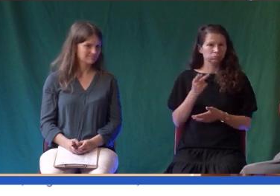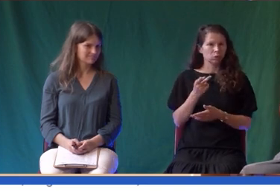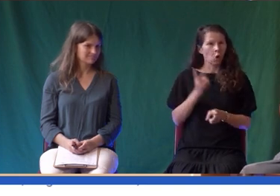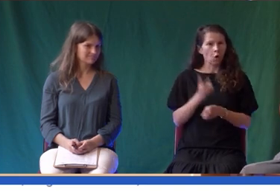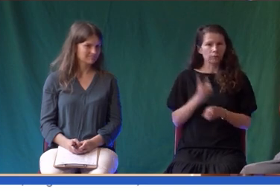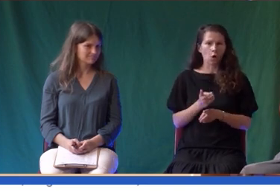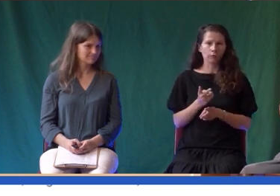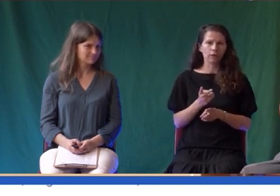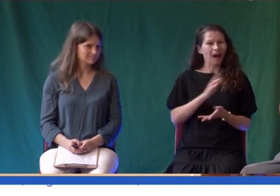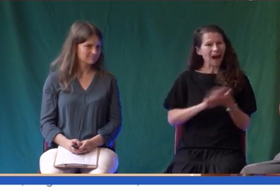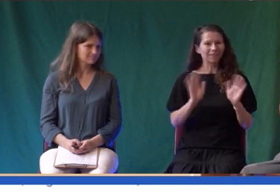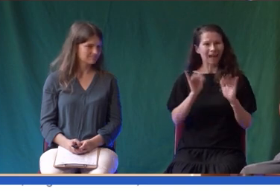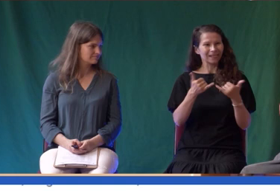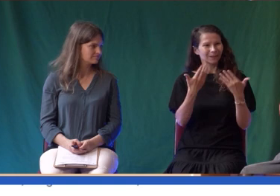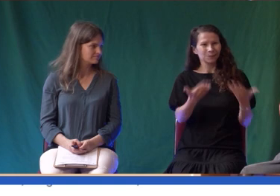sein